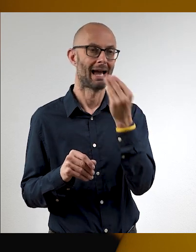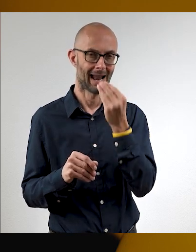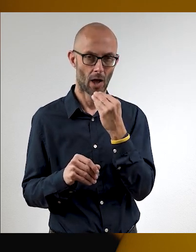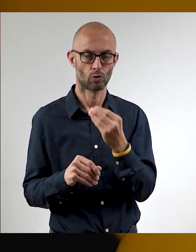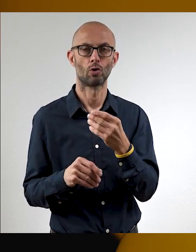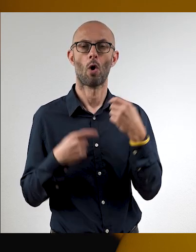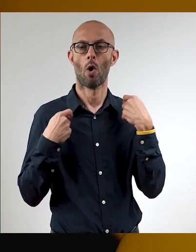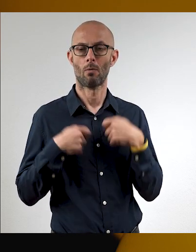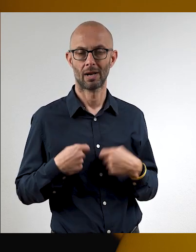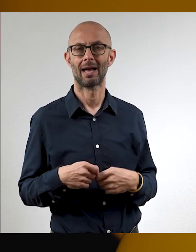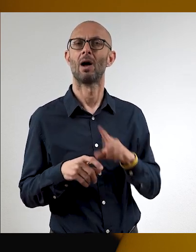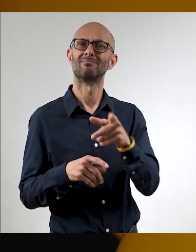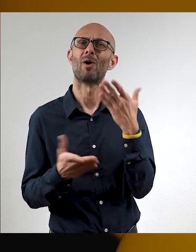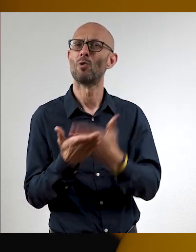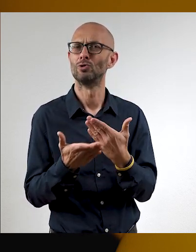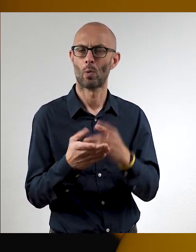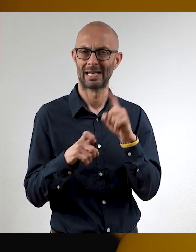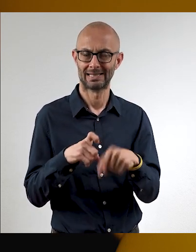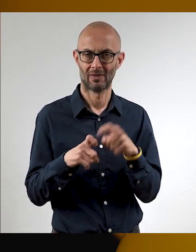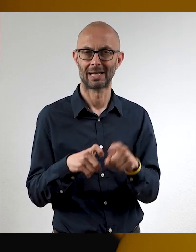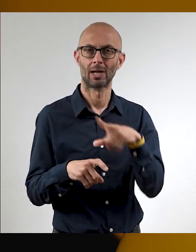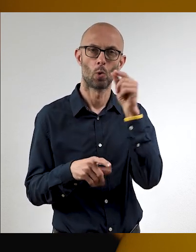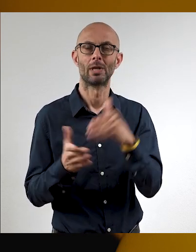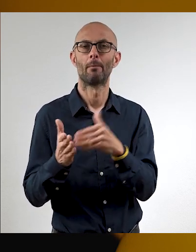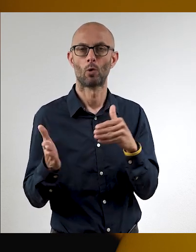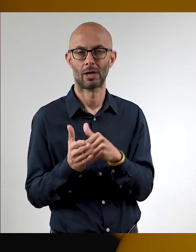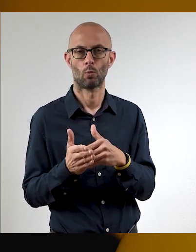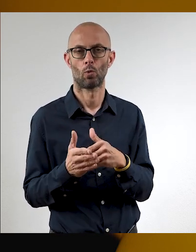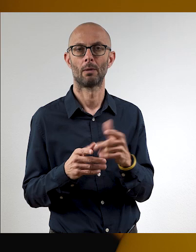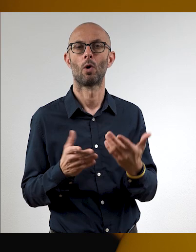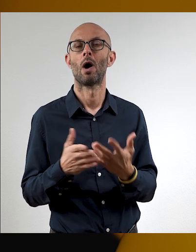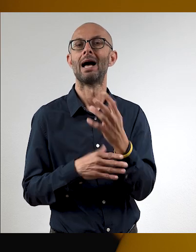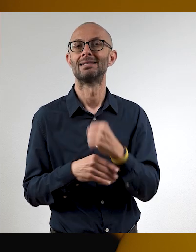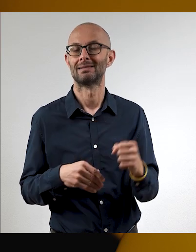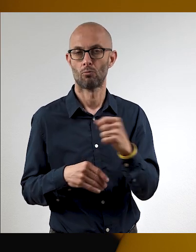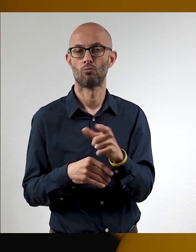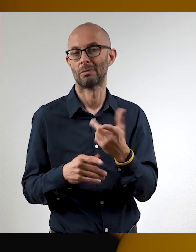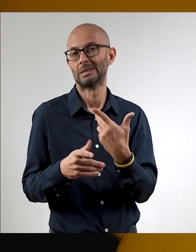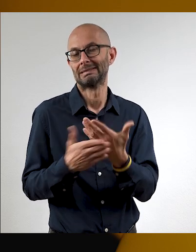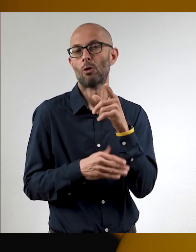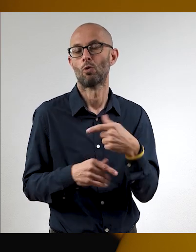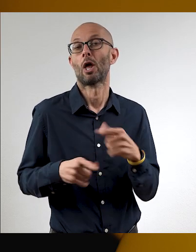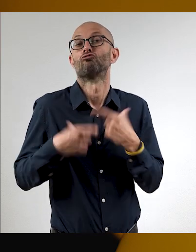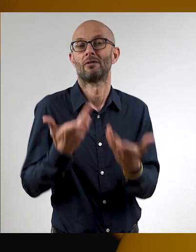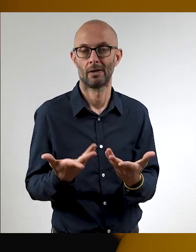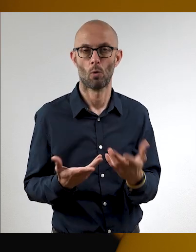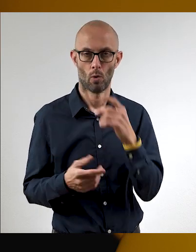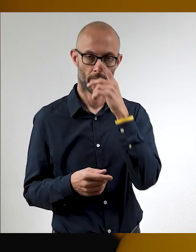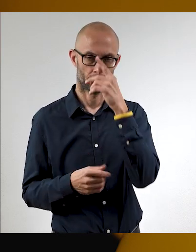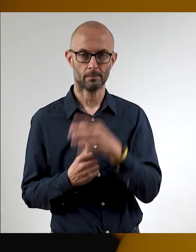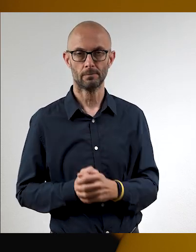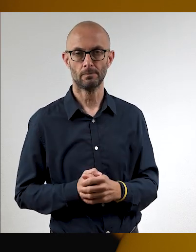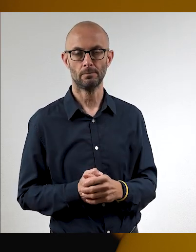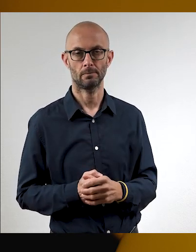hrano, obleke, se pravi, te osnovne stvari, ki jih ljudje potrebujemo za to, da živimo.